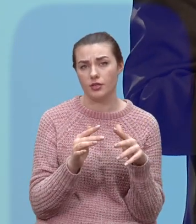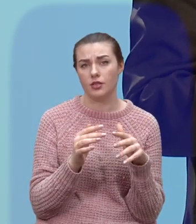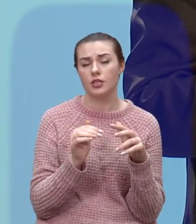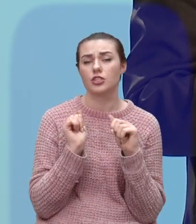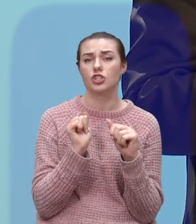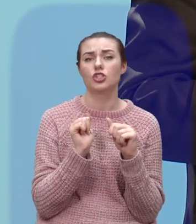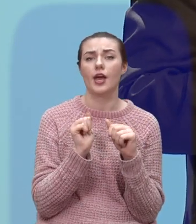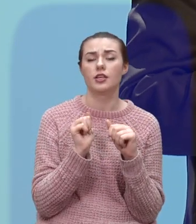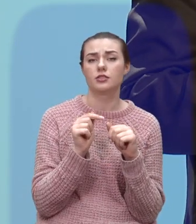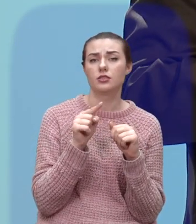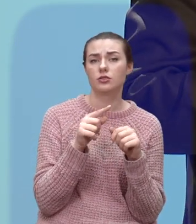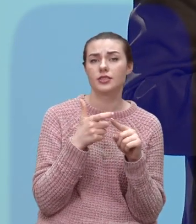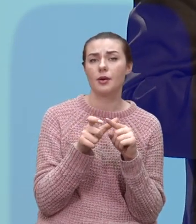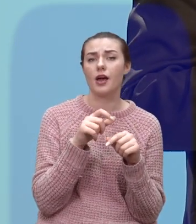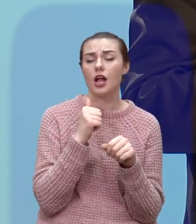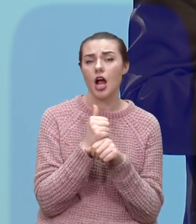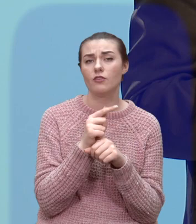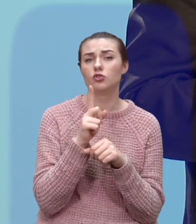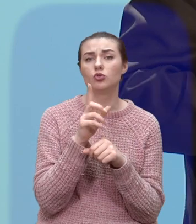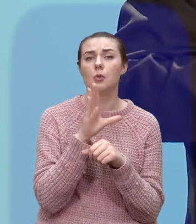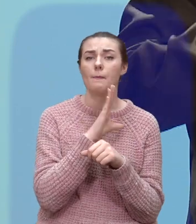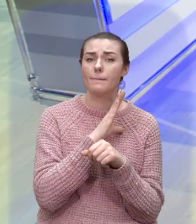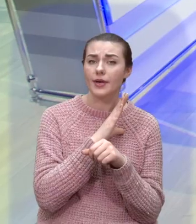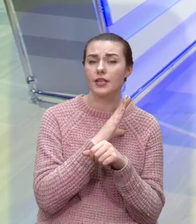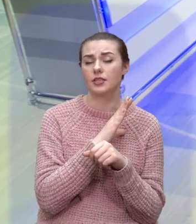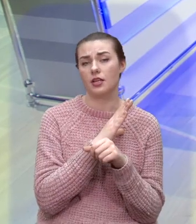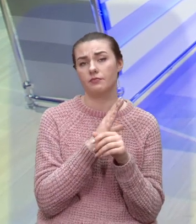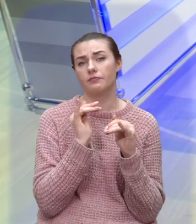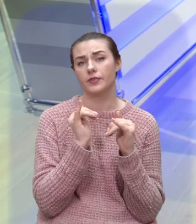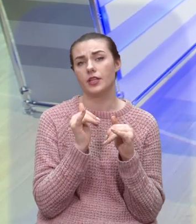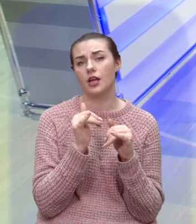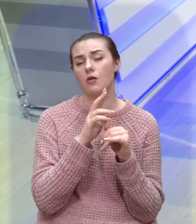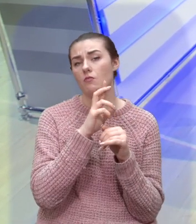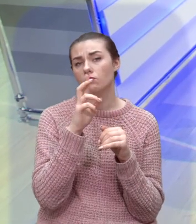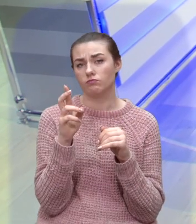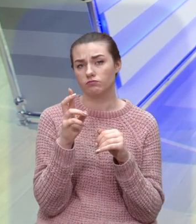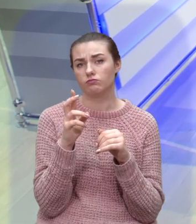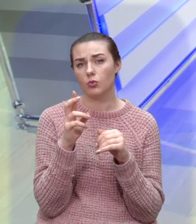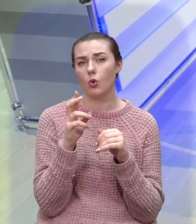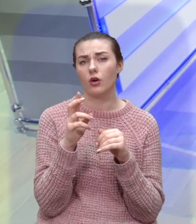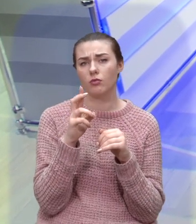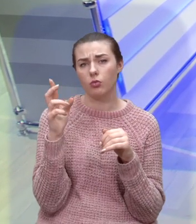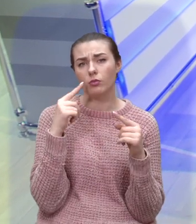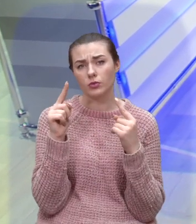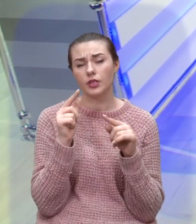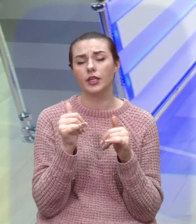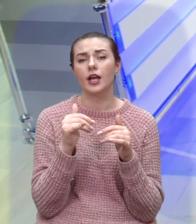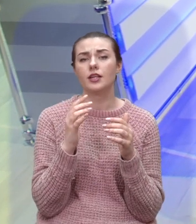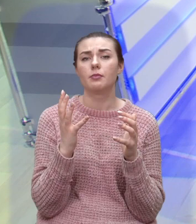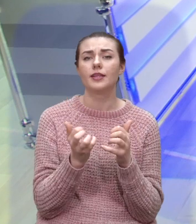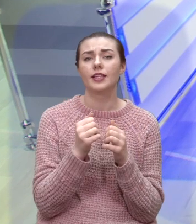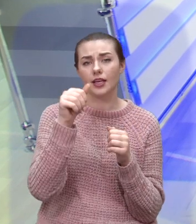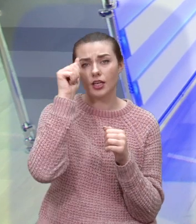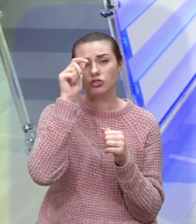оправдывается то самое главное что было предназначено самим богом в плане спасения